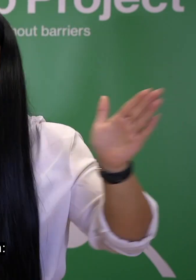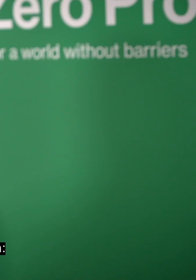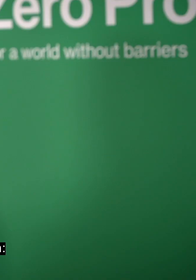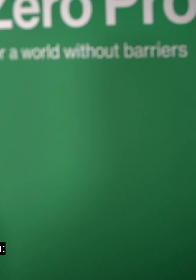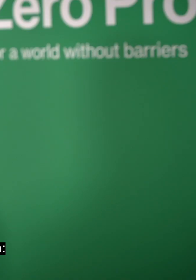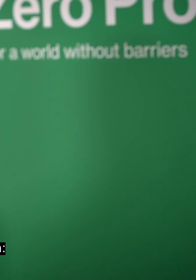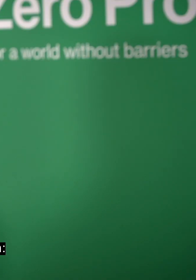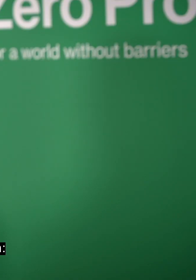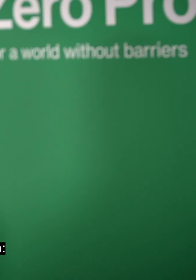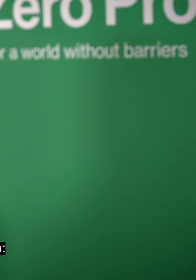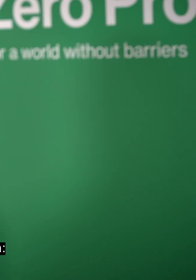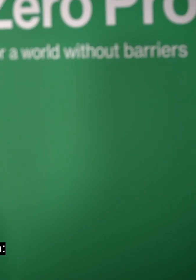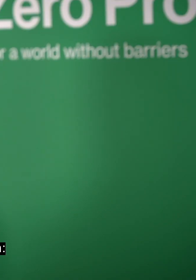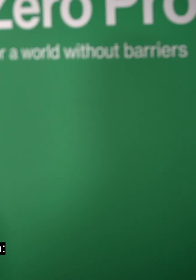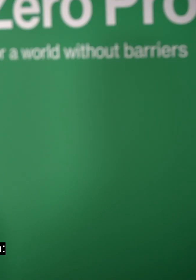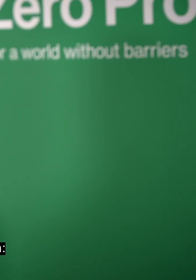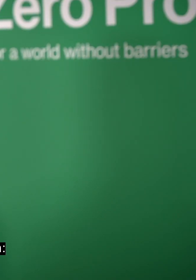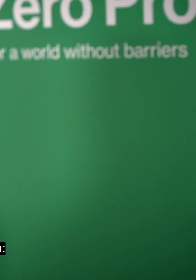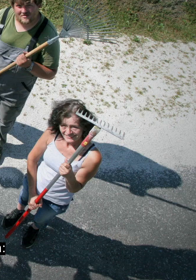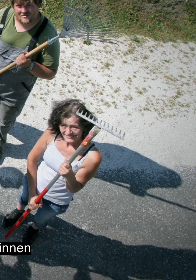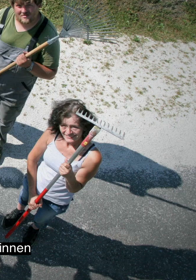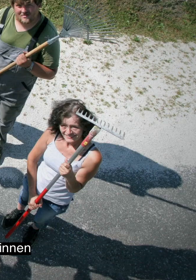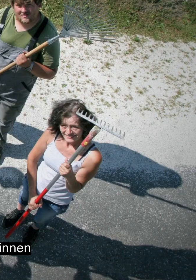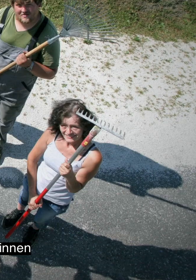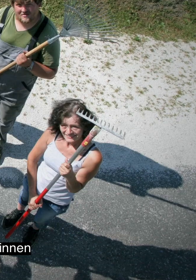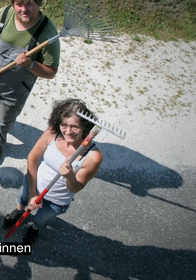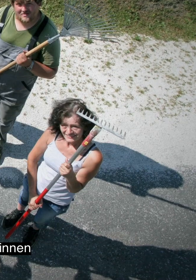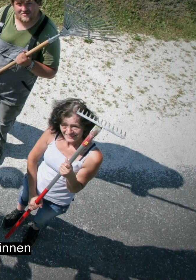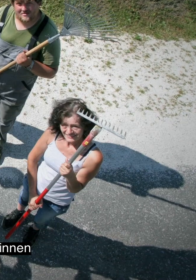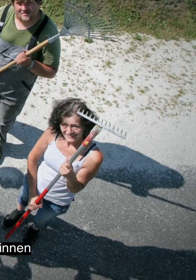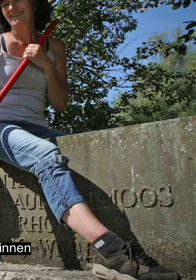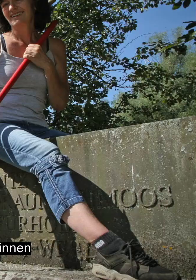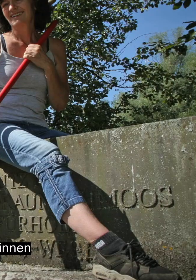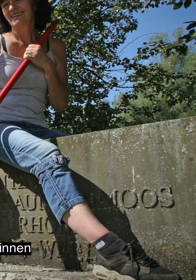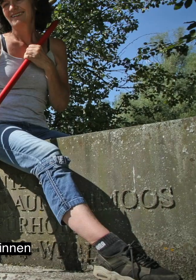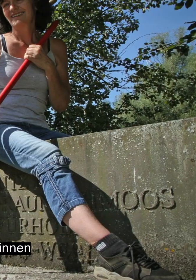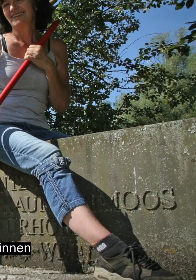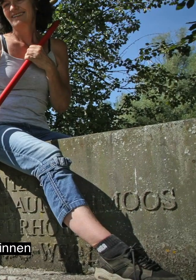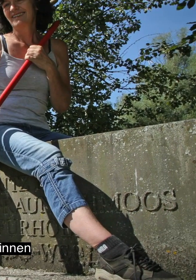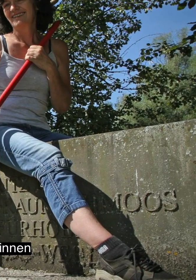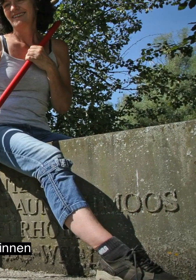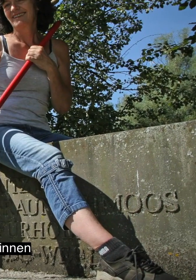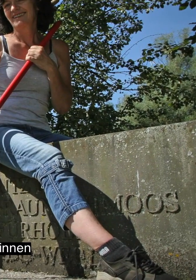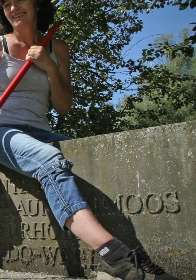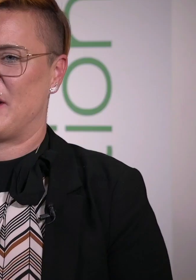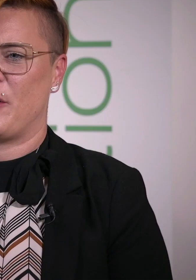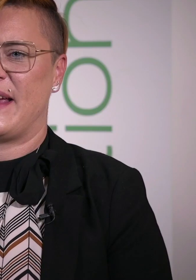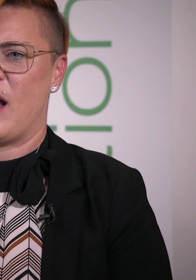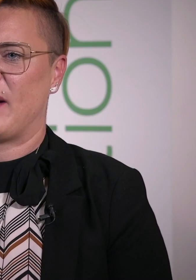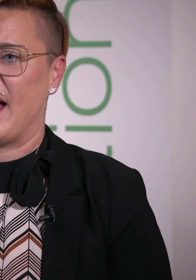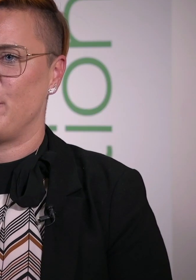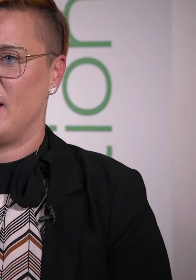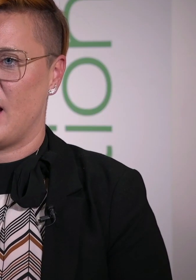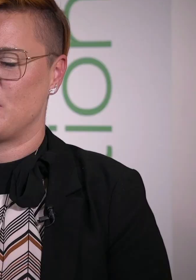abbauen. Du hast jetzt viel im Kopf denken, was könnte sein. Das sind ganz normale Mitarbeiter mit allen Vor- und Nachteilen. Sie können